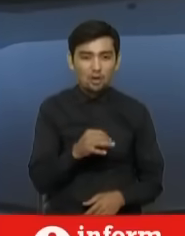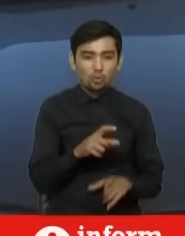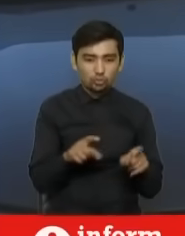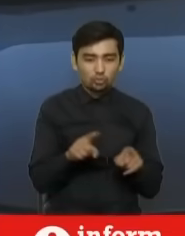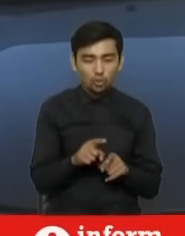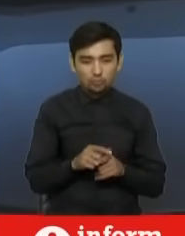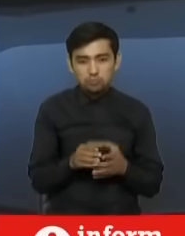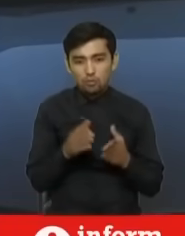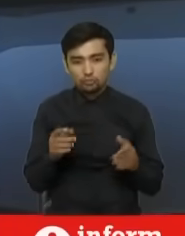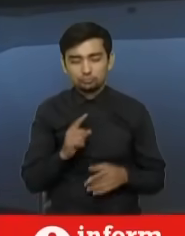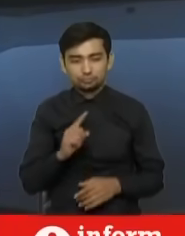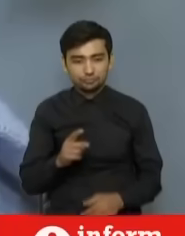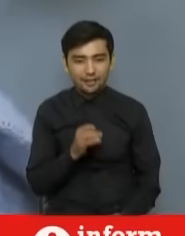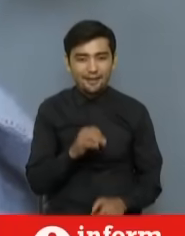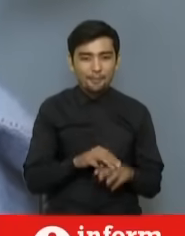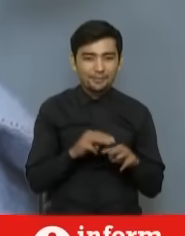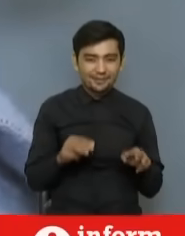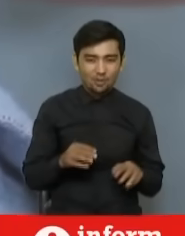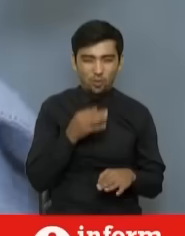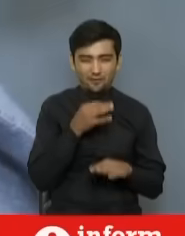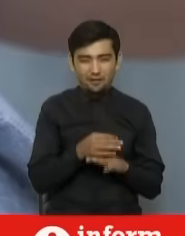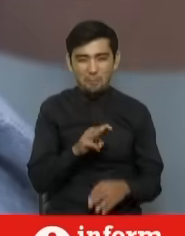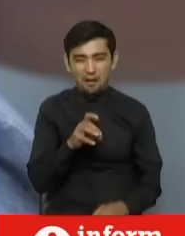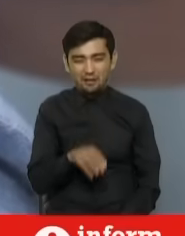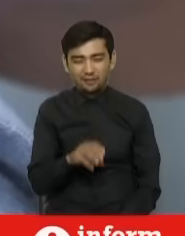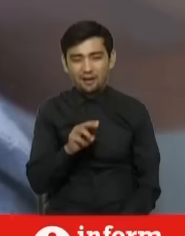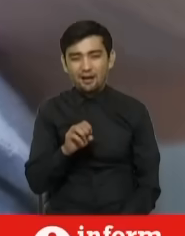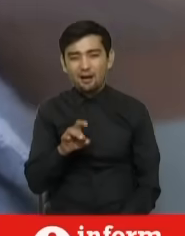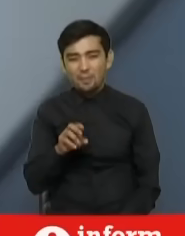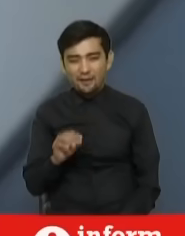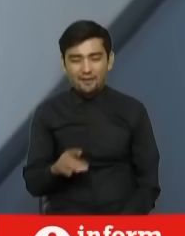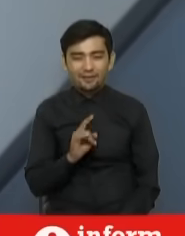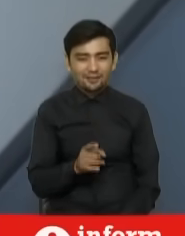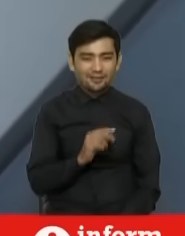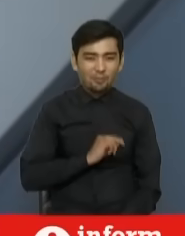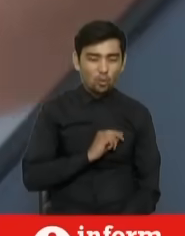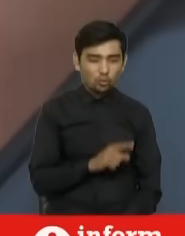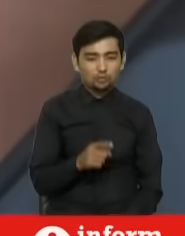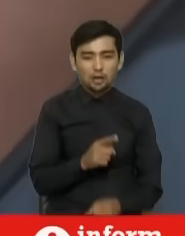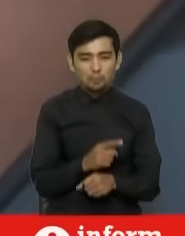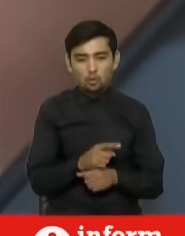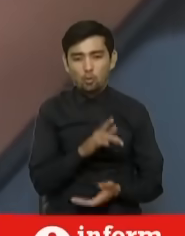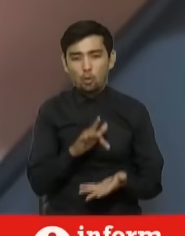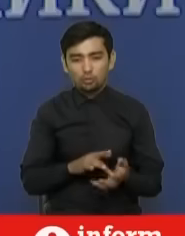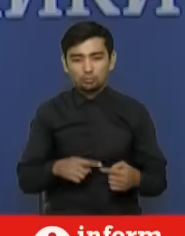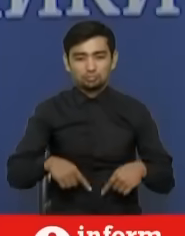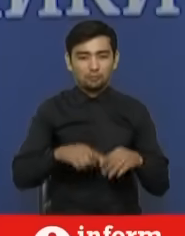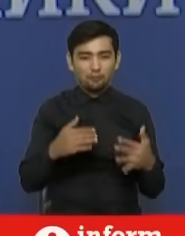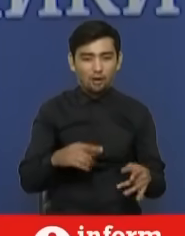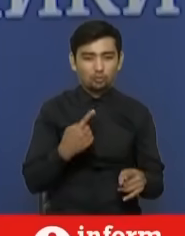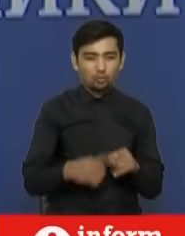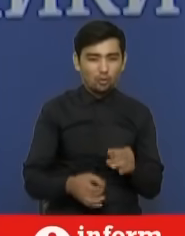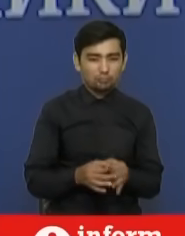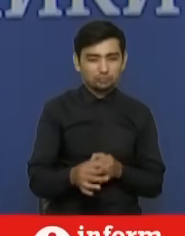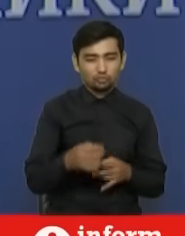сұраныс жоғары. Бірақ көлік министрі Марат Қарабаев такси жүргізушілеріне қала арасында қатынауына шектеу қойылуы мүмкін дейді. У индрайва